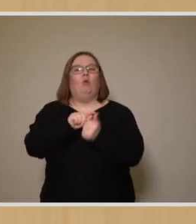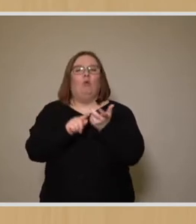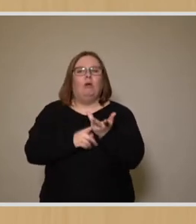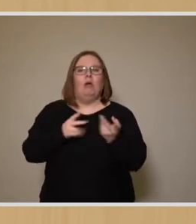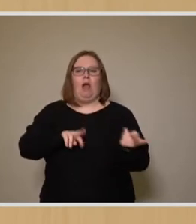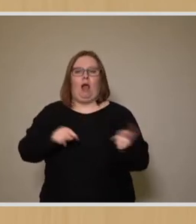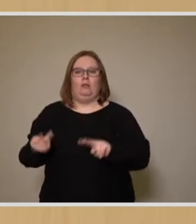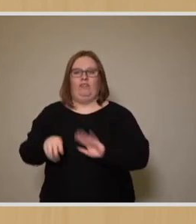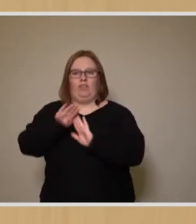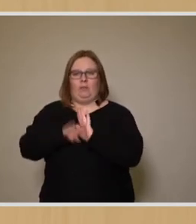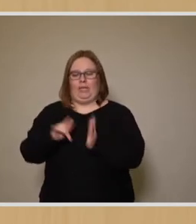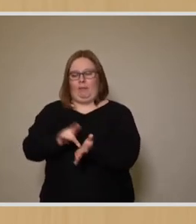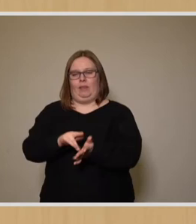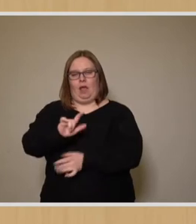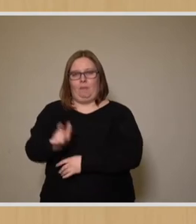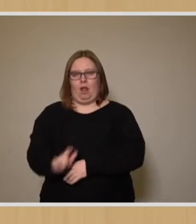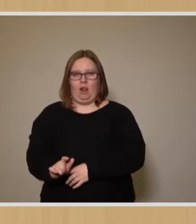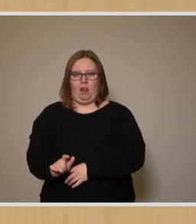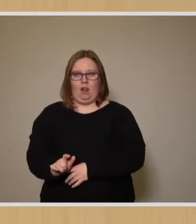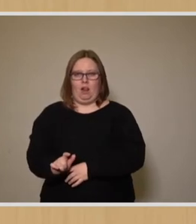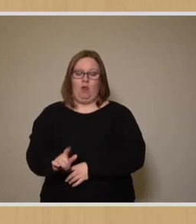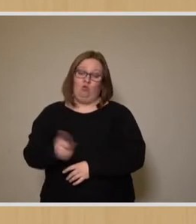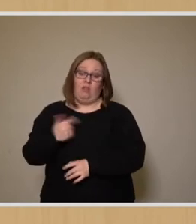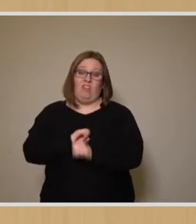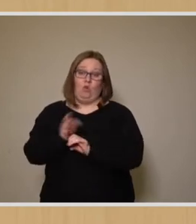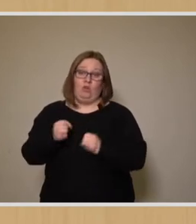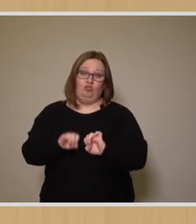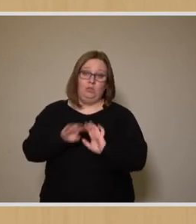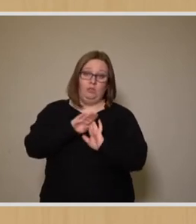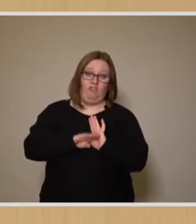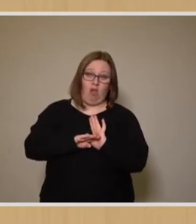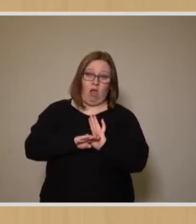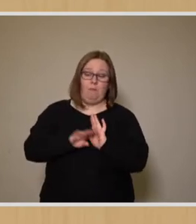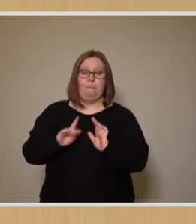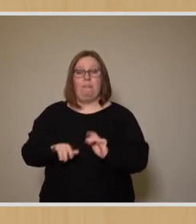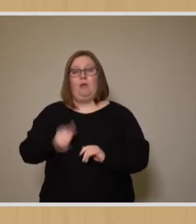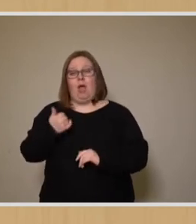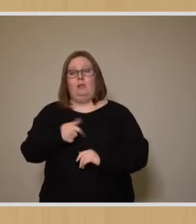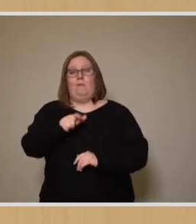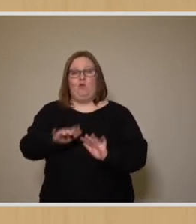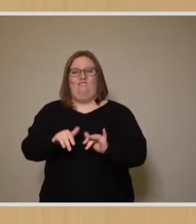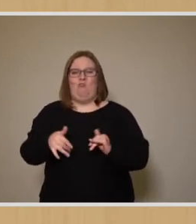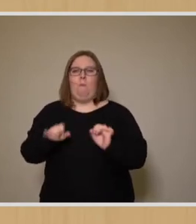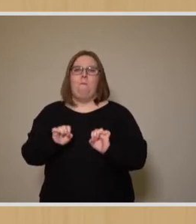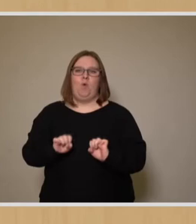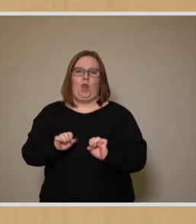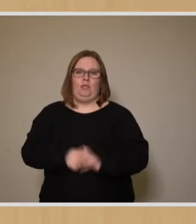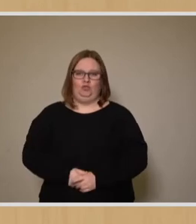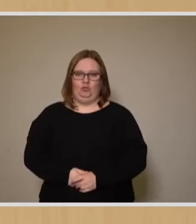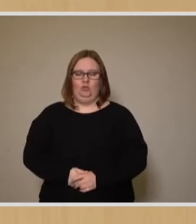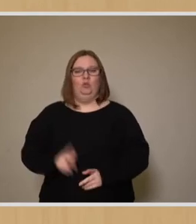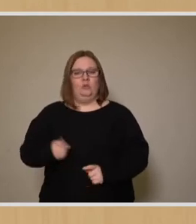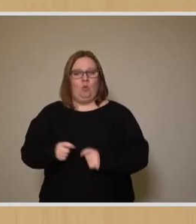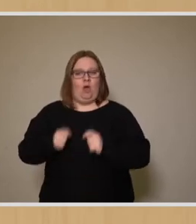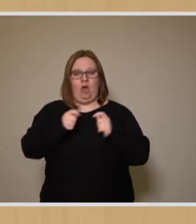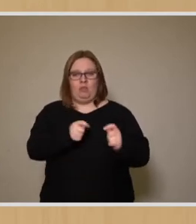einen Alternativtermin Mitte April, bei dem nach aktuellen Corona-Schutzvorgaben ein Bürgerforum möglich ist. Und die